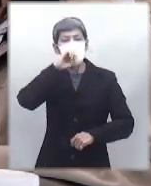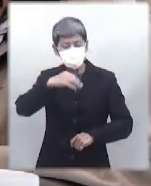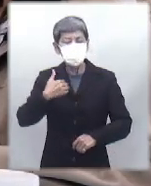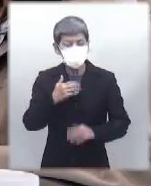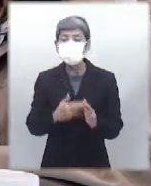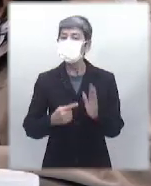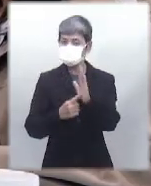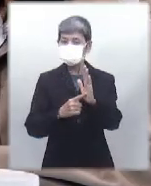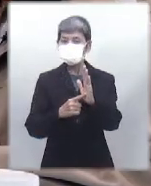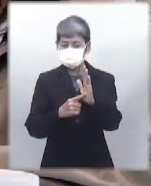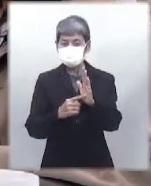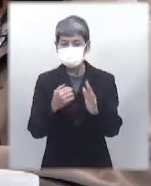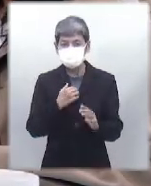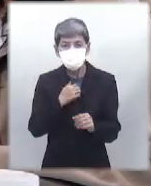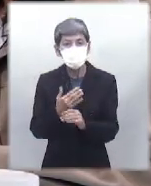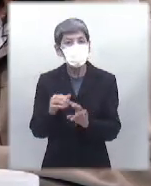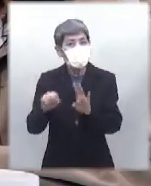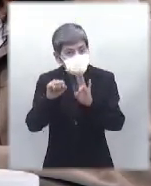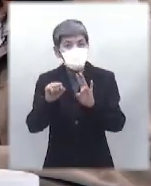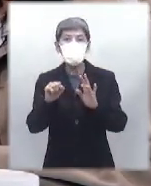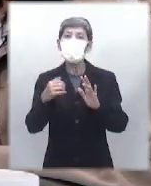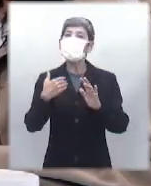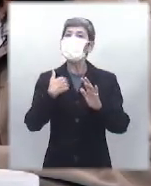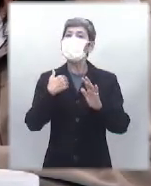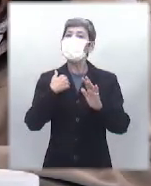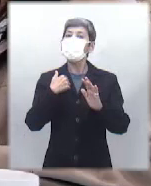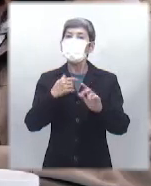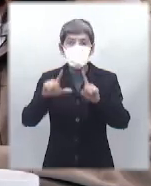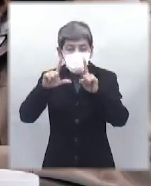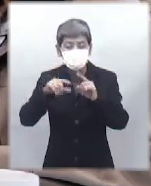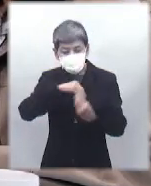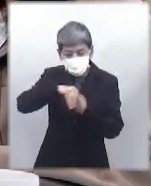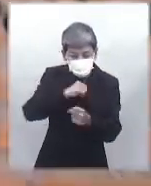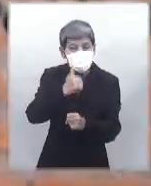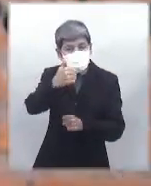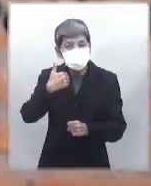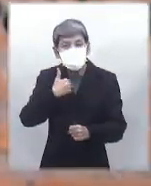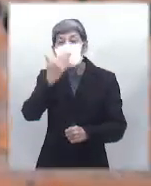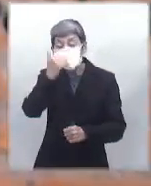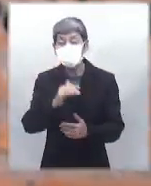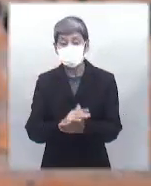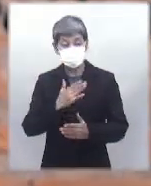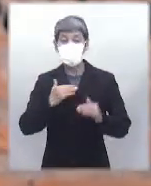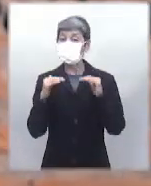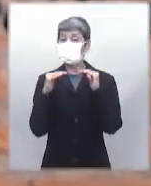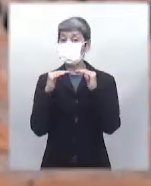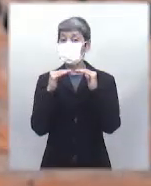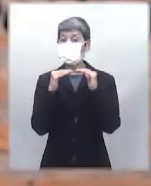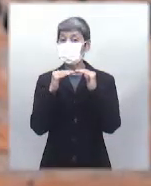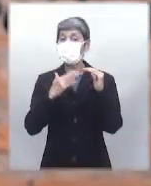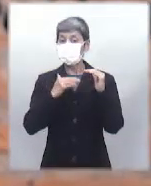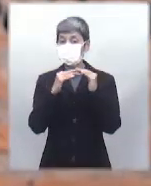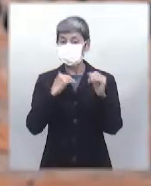มีหลายคนพิสูจน์อ่ะนะครับบางคนได้มา700,000บาทแล้วบางคนได้มาเป็นล้านแล้วก็มีเพราะว่าสิทธิ์ของเราเนี่ย